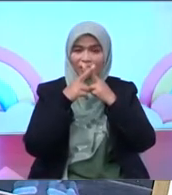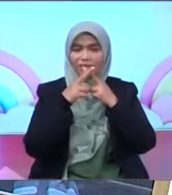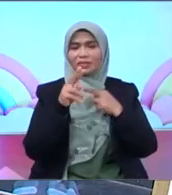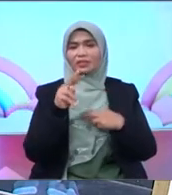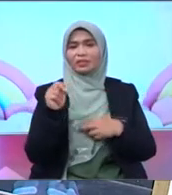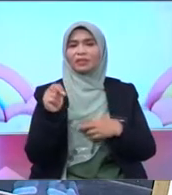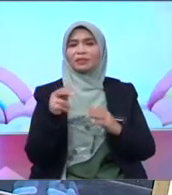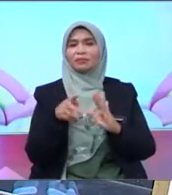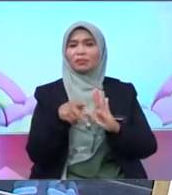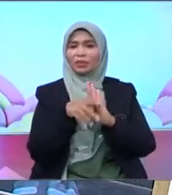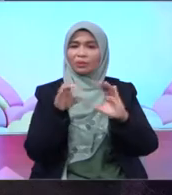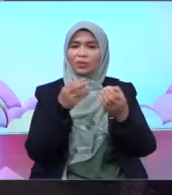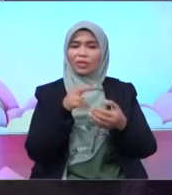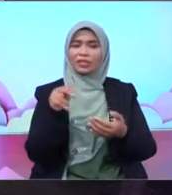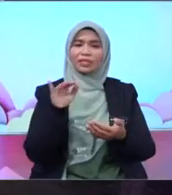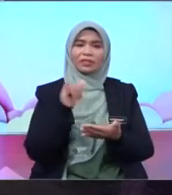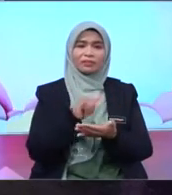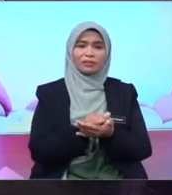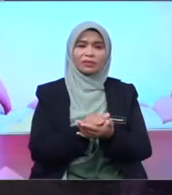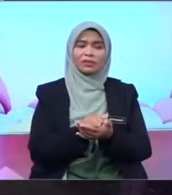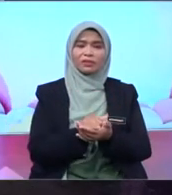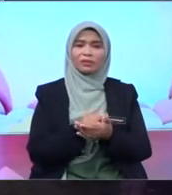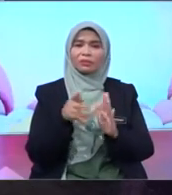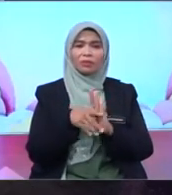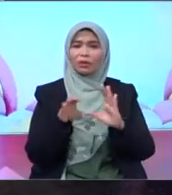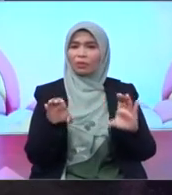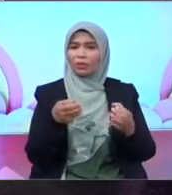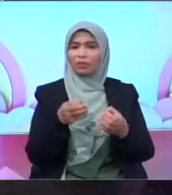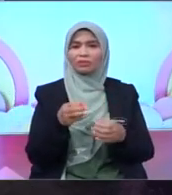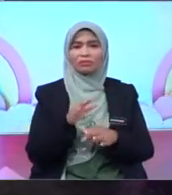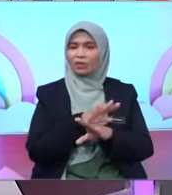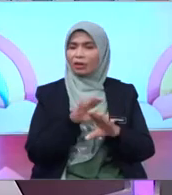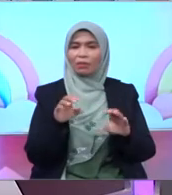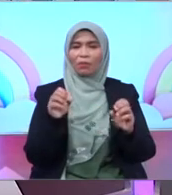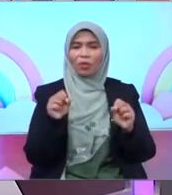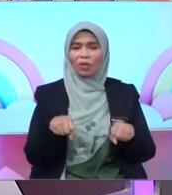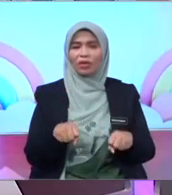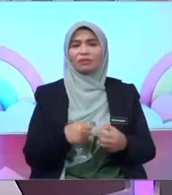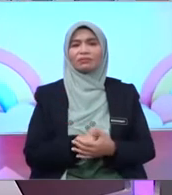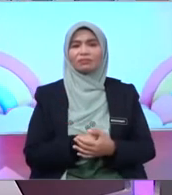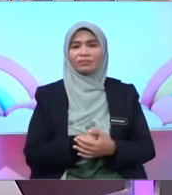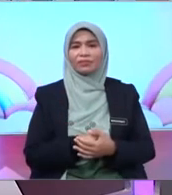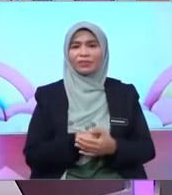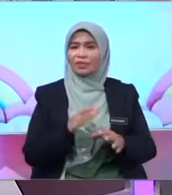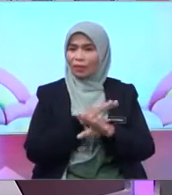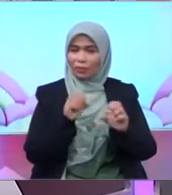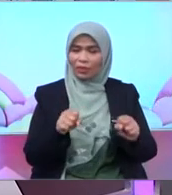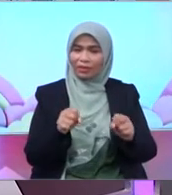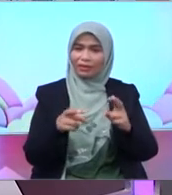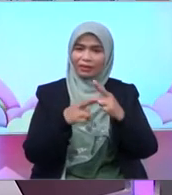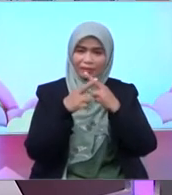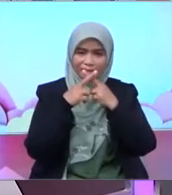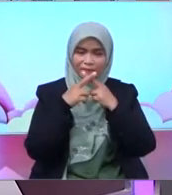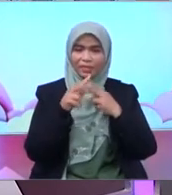wuih kotak Budi semuanya jagoku perbuatan itu sangat tak boleh Miracle by the bullies metode